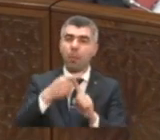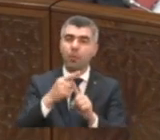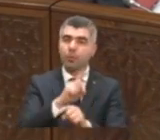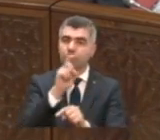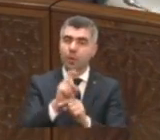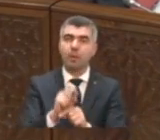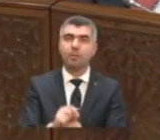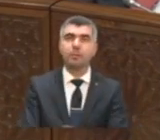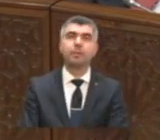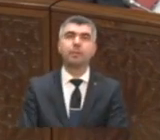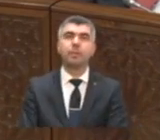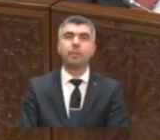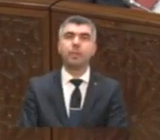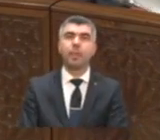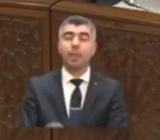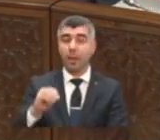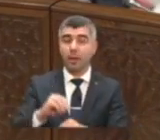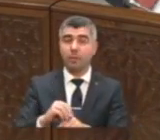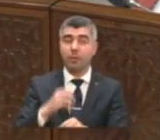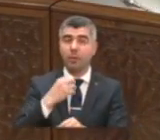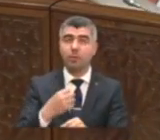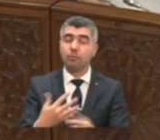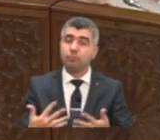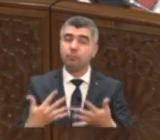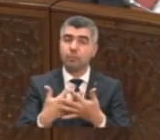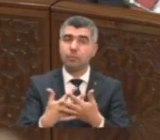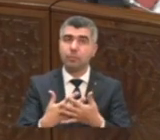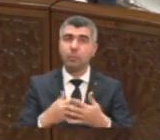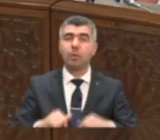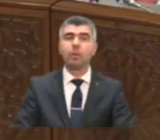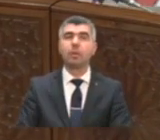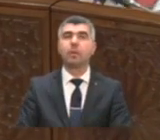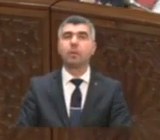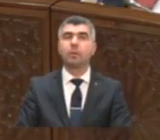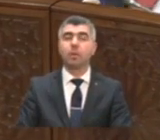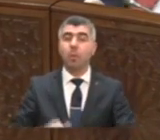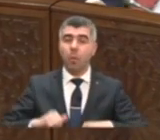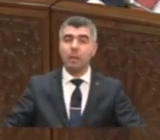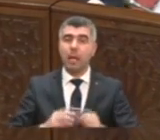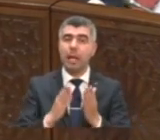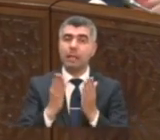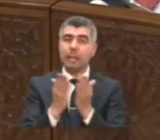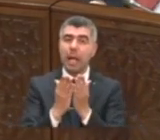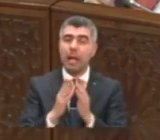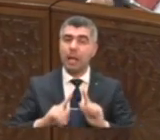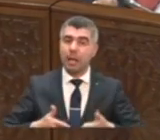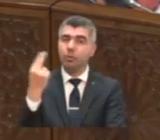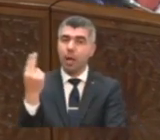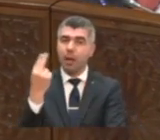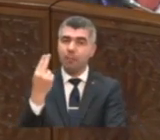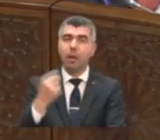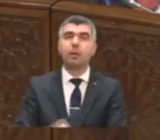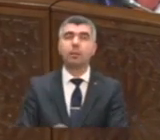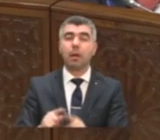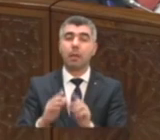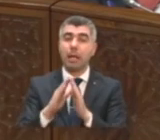بغيت نقول كذلك ان غيتم اشراك كذلك وزاره التعليم وزارة التعليم العالي كذلك، لأن التحدث